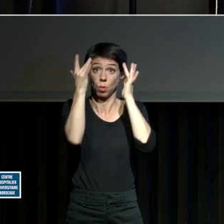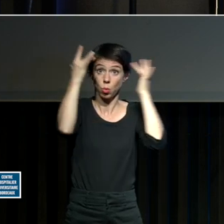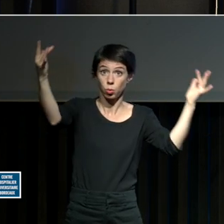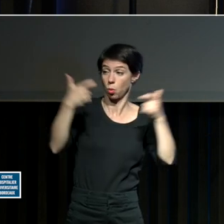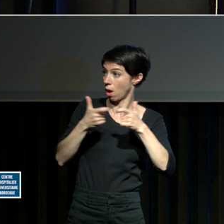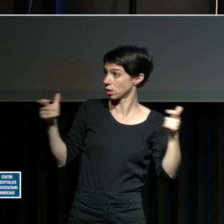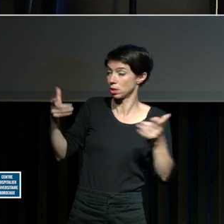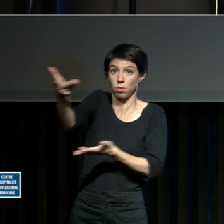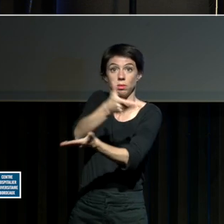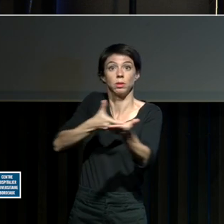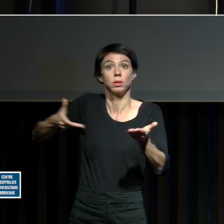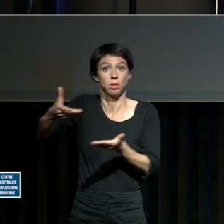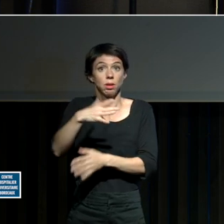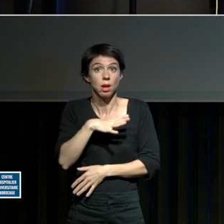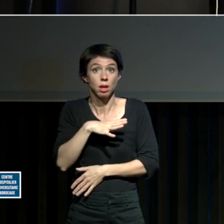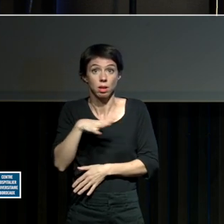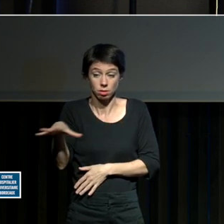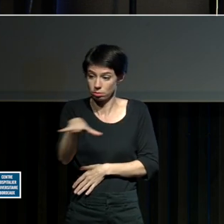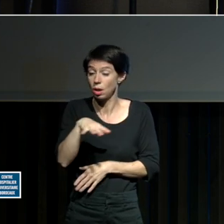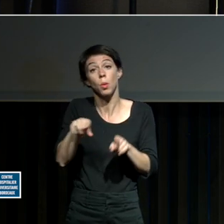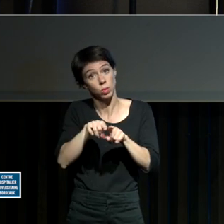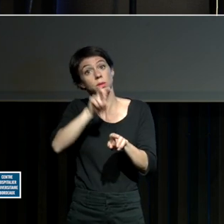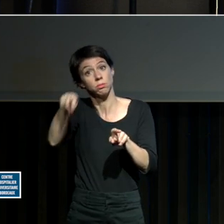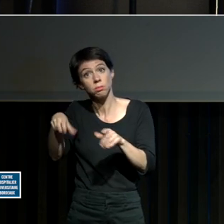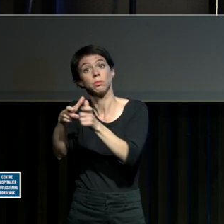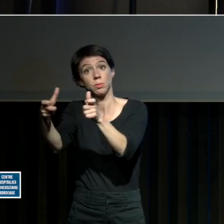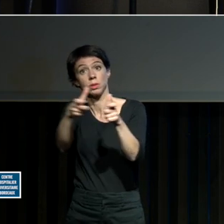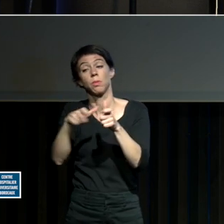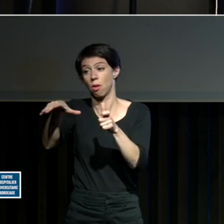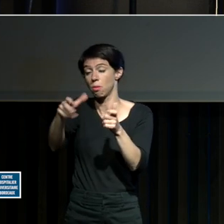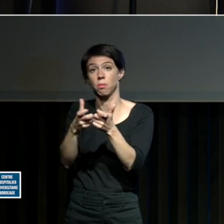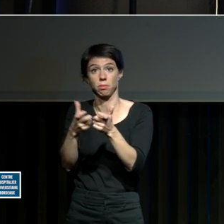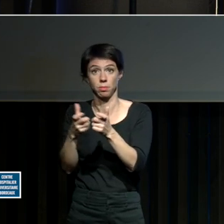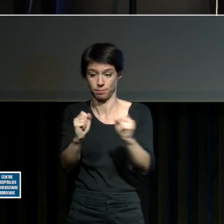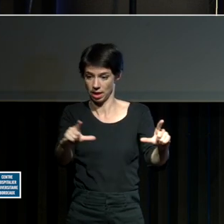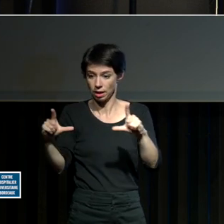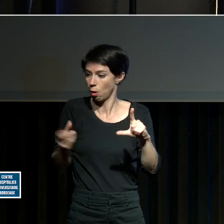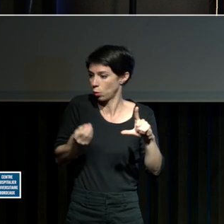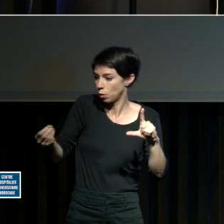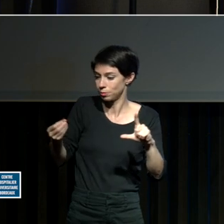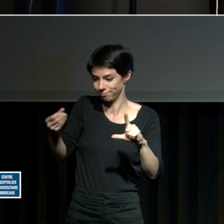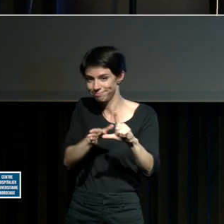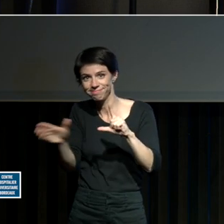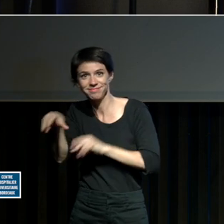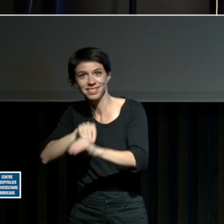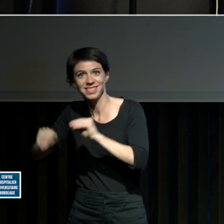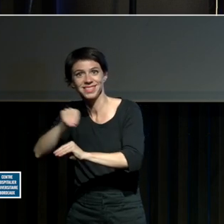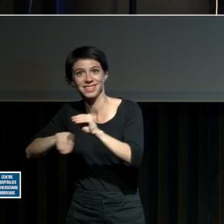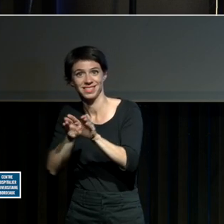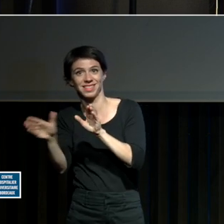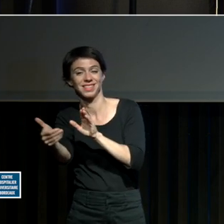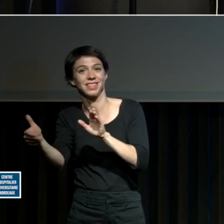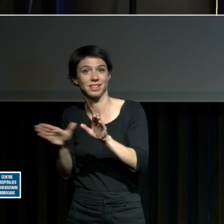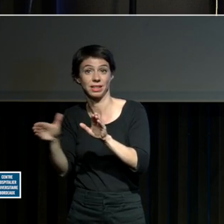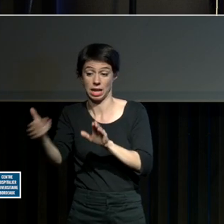les écrans comme de véritables outils thérapeutiques. Et le maintien du lien social, et on a pu voir pendant la période de